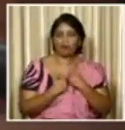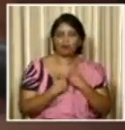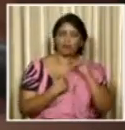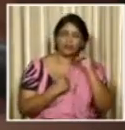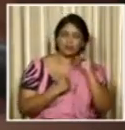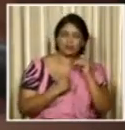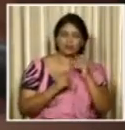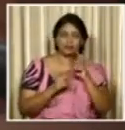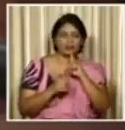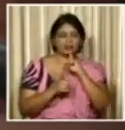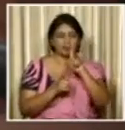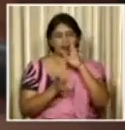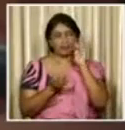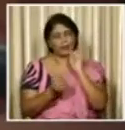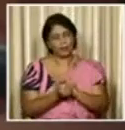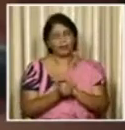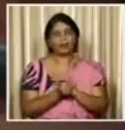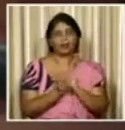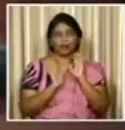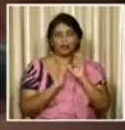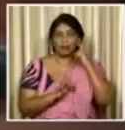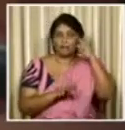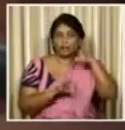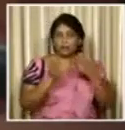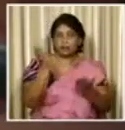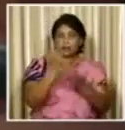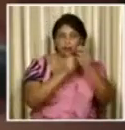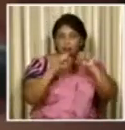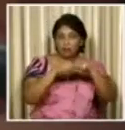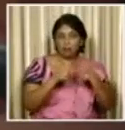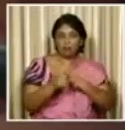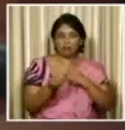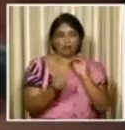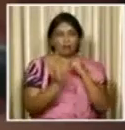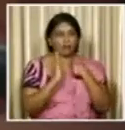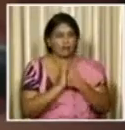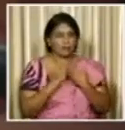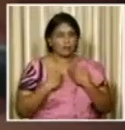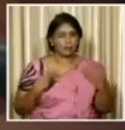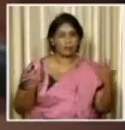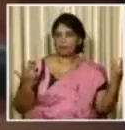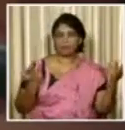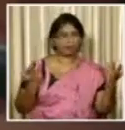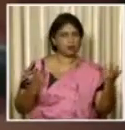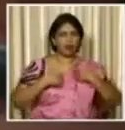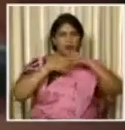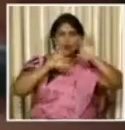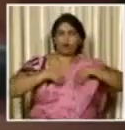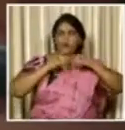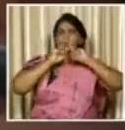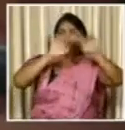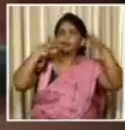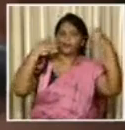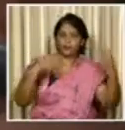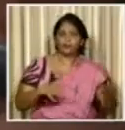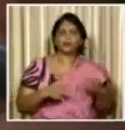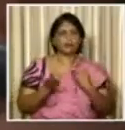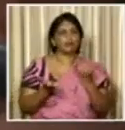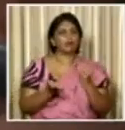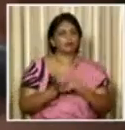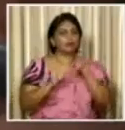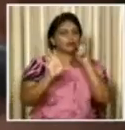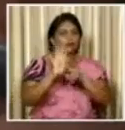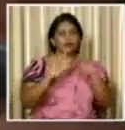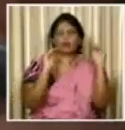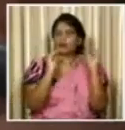samar sima kam maraksha kara. Namu tu iswas bangga ginawat apa sahpri sima kam maraksha kara ande be. Api atulit ina api okkom kila tino. Insa mamita ne tauhud tatami putu